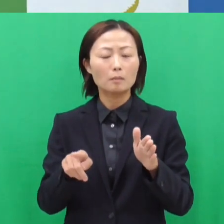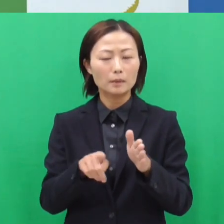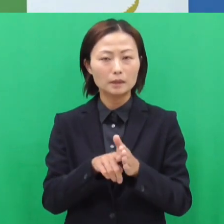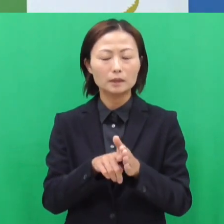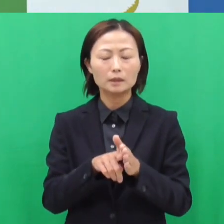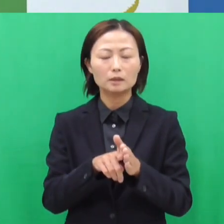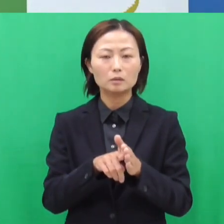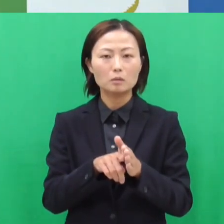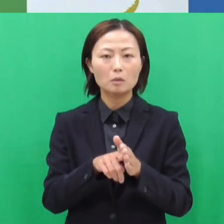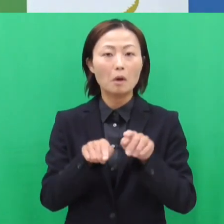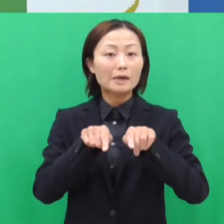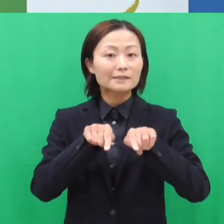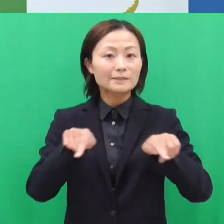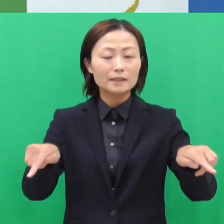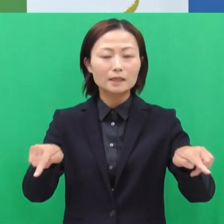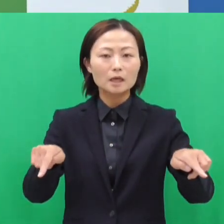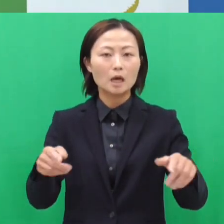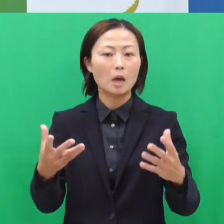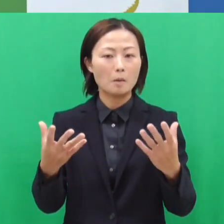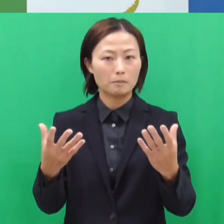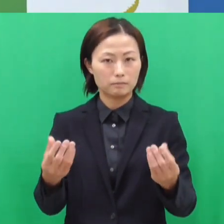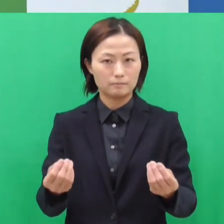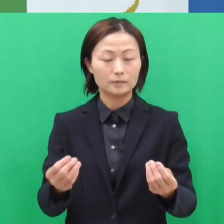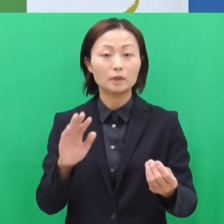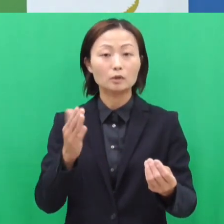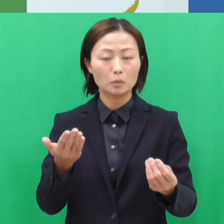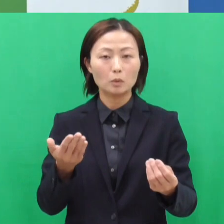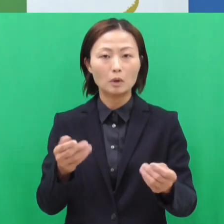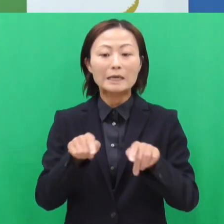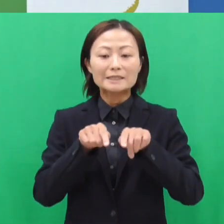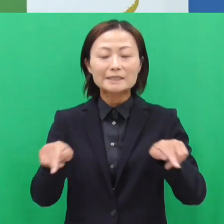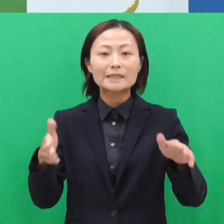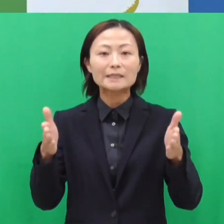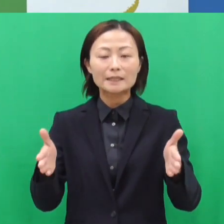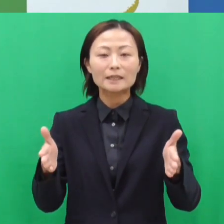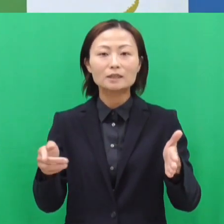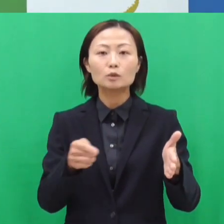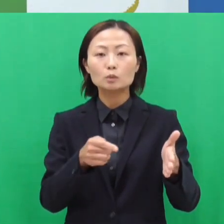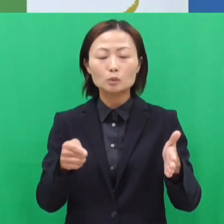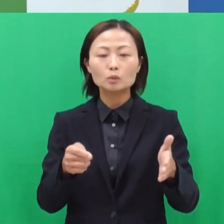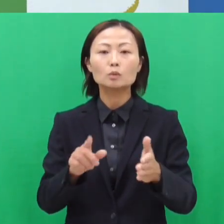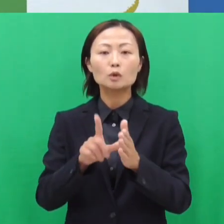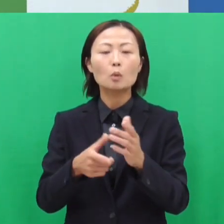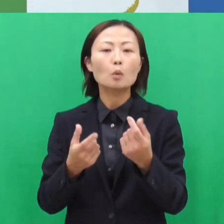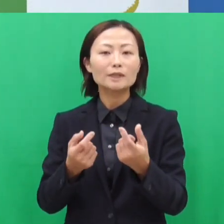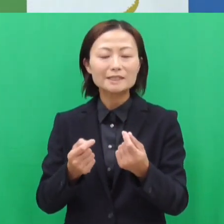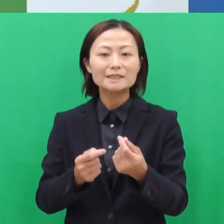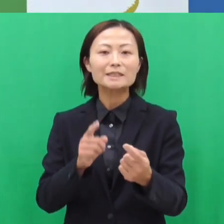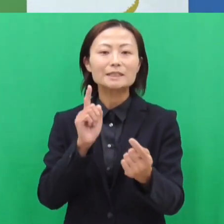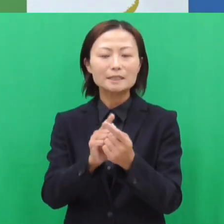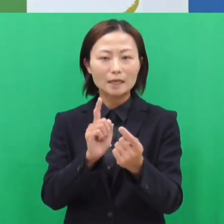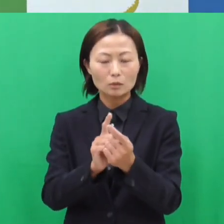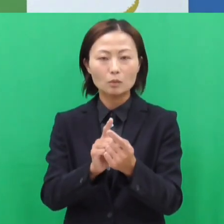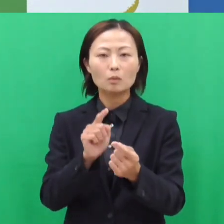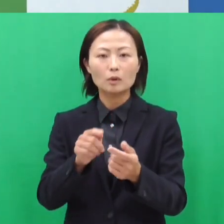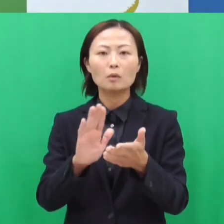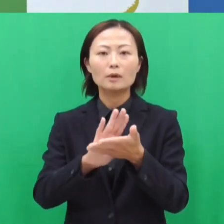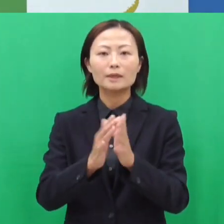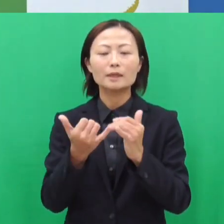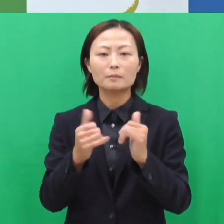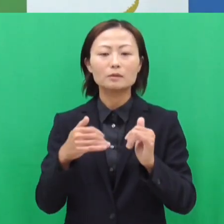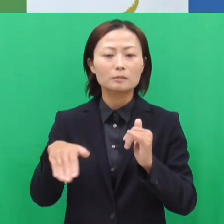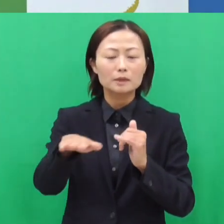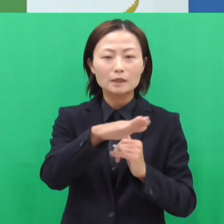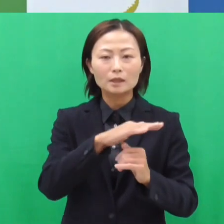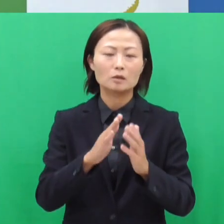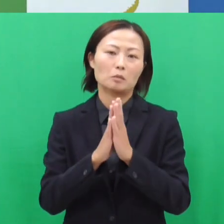宣言は一旦締めましたけれども宣言の期間中と同じ対応軽減の皆さんにお願いをしているという